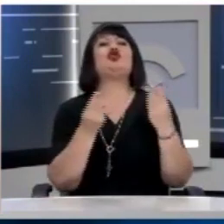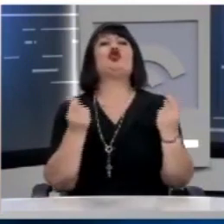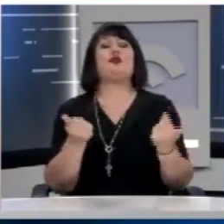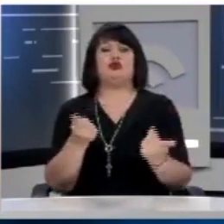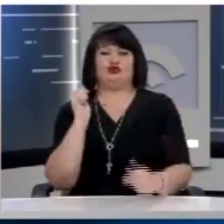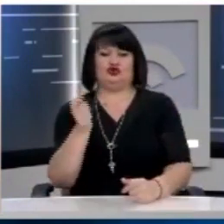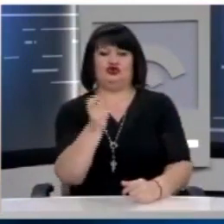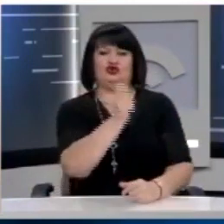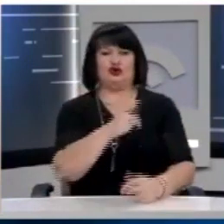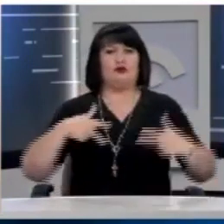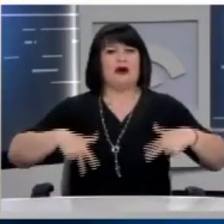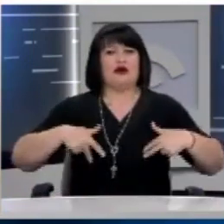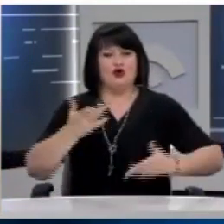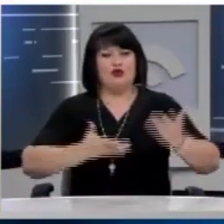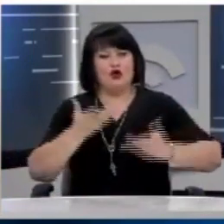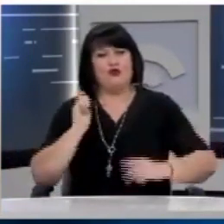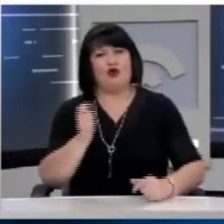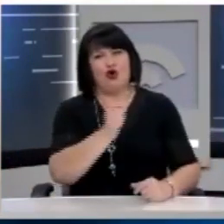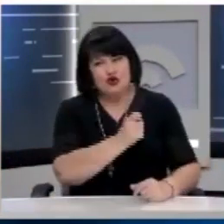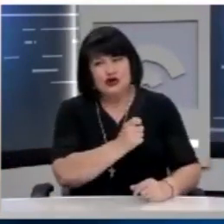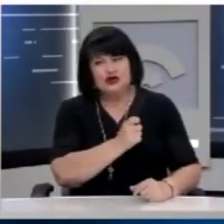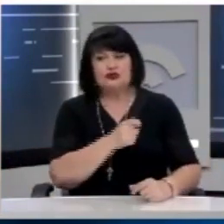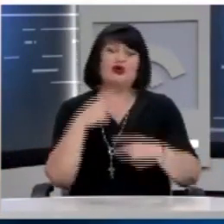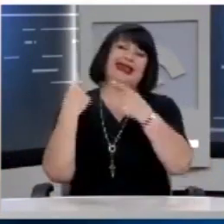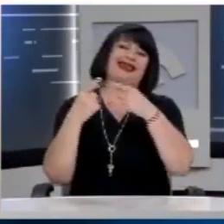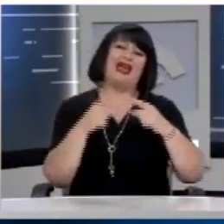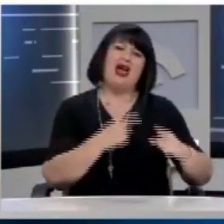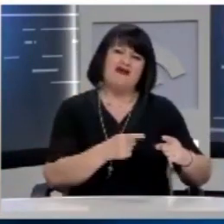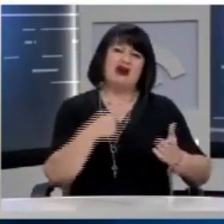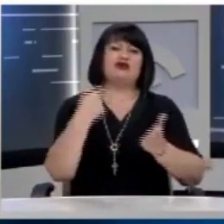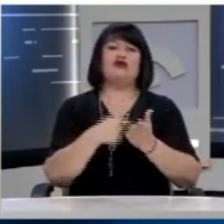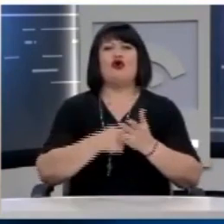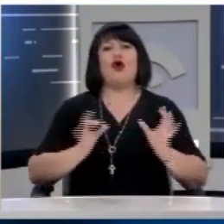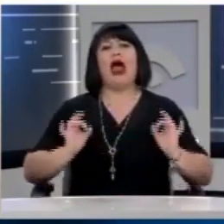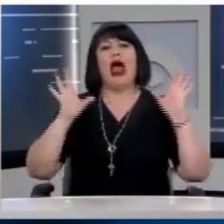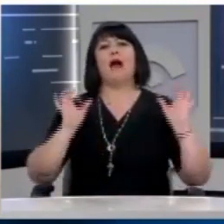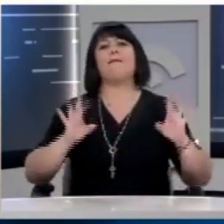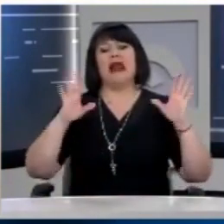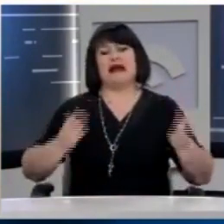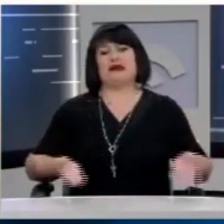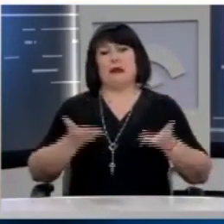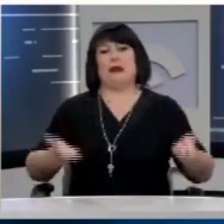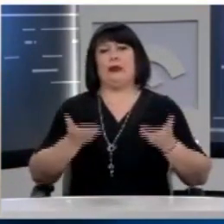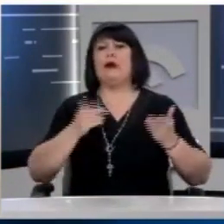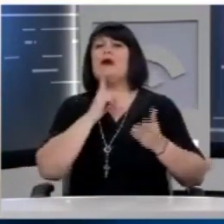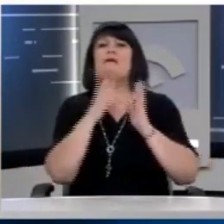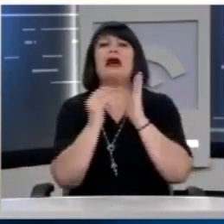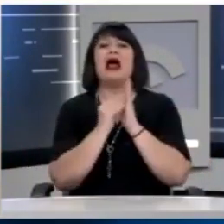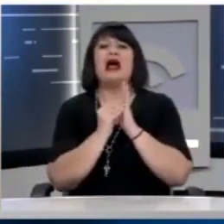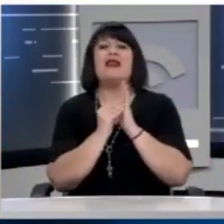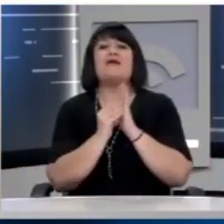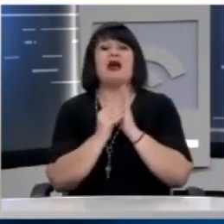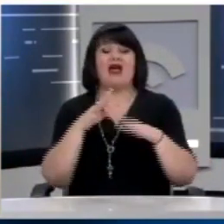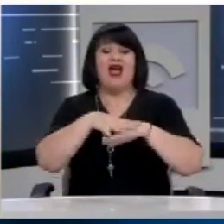λαμβάνουν από τον κρατικό προϋπολογισμό αλλά και από τις ποικίλες φοροαπαλλαγές και φοροελαφρύνσεις όπως για παράδειγμα έχουν